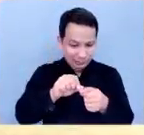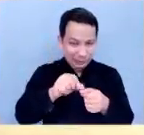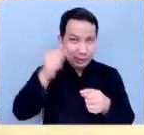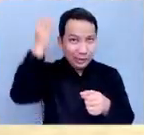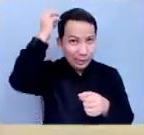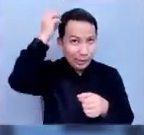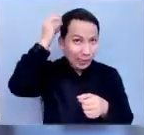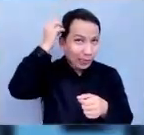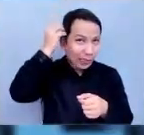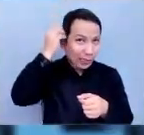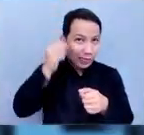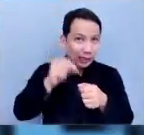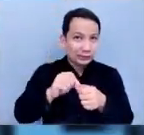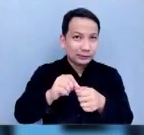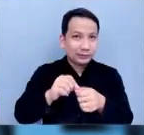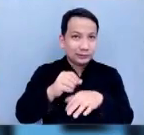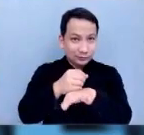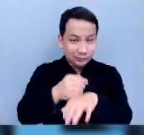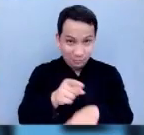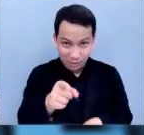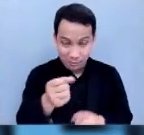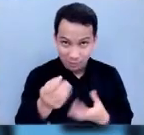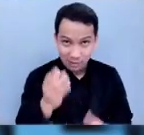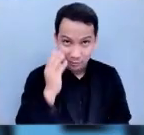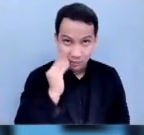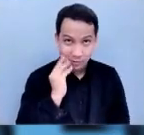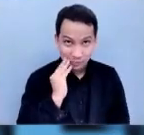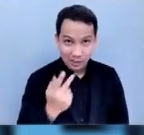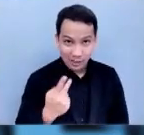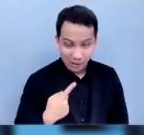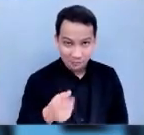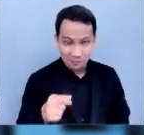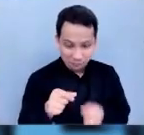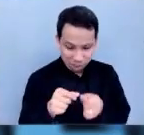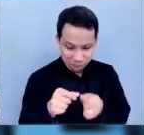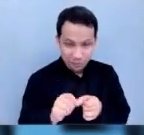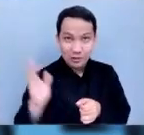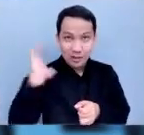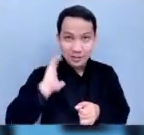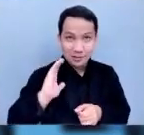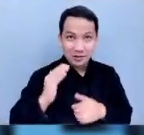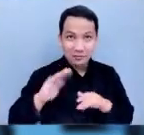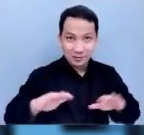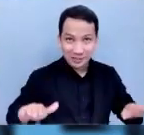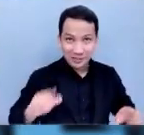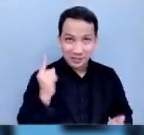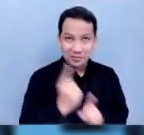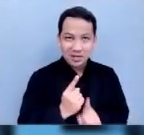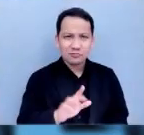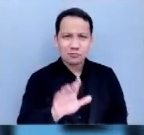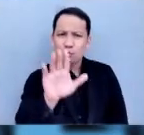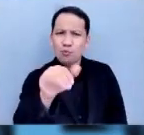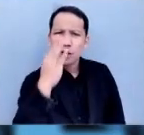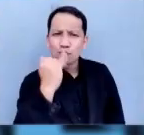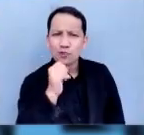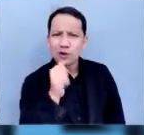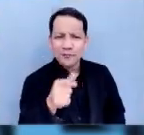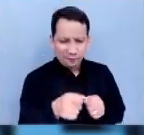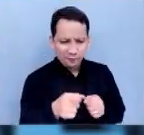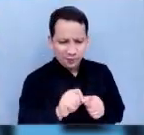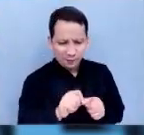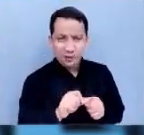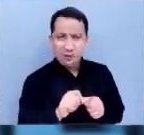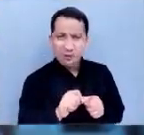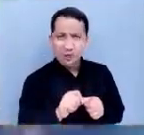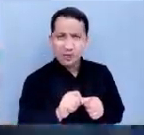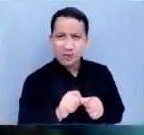mga buhok. Aminin ninyo, karamihan sa atin ay nagkaroon na rin ng kuto noong mga bata pa tayo. Pero ang tanong, bakit nga ba nagkakakuto at lisa ang